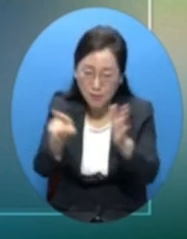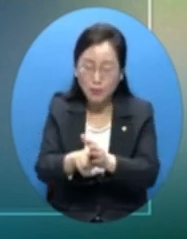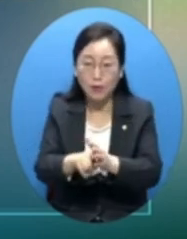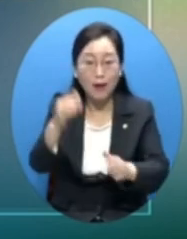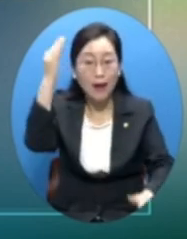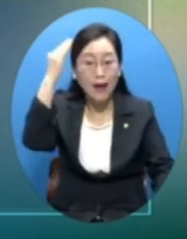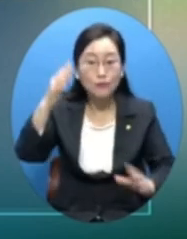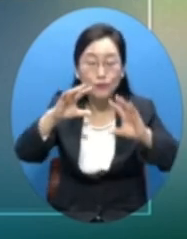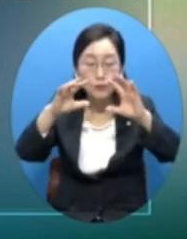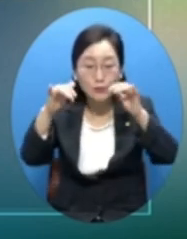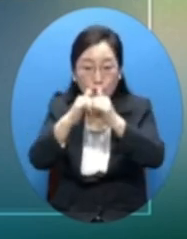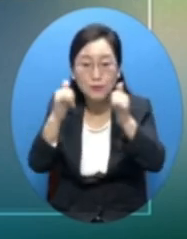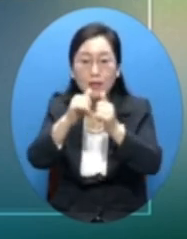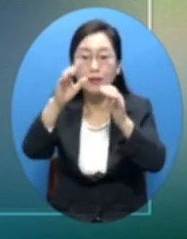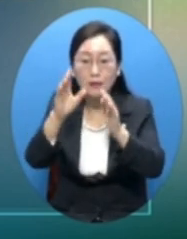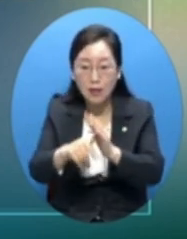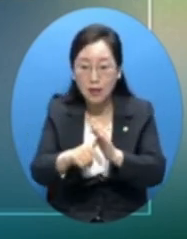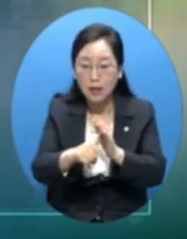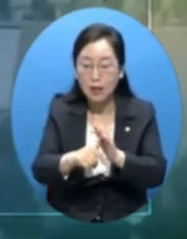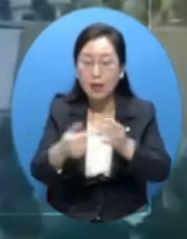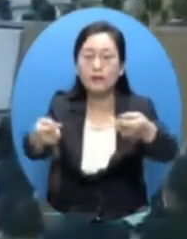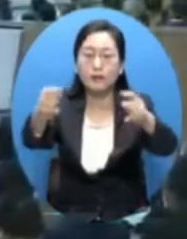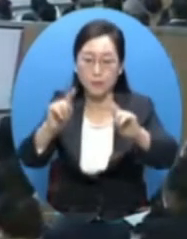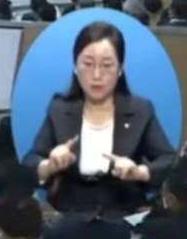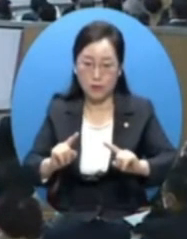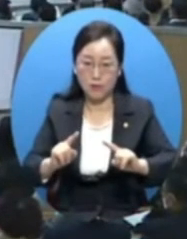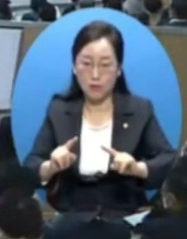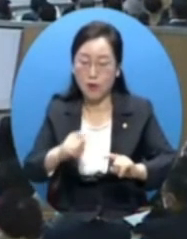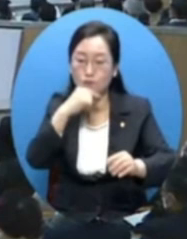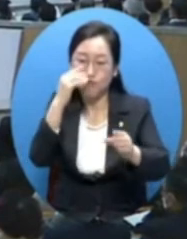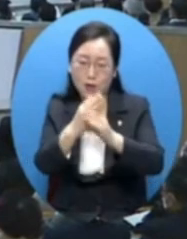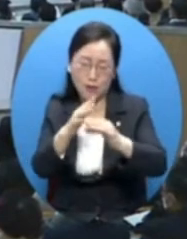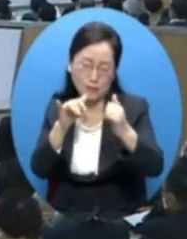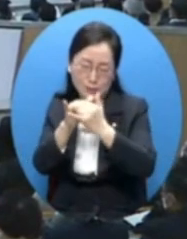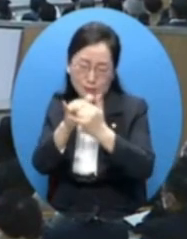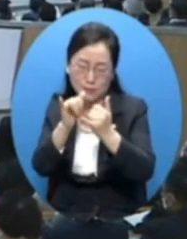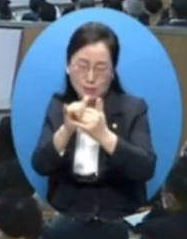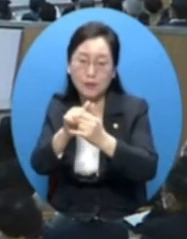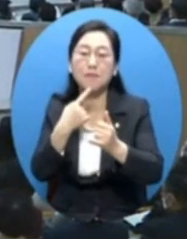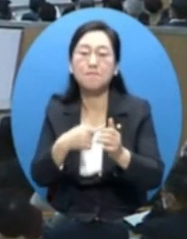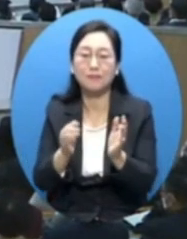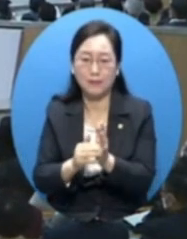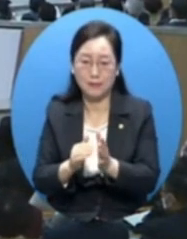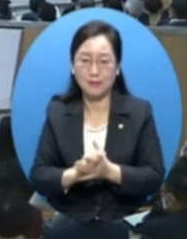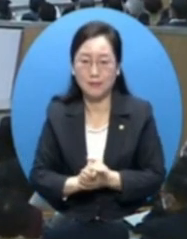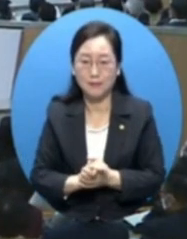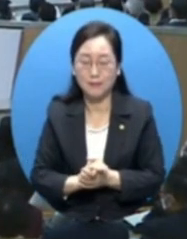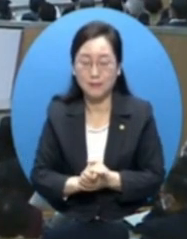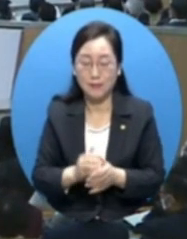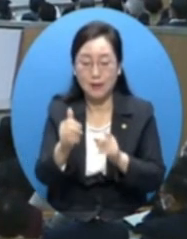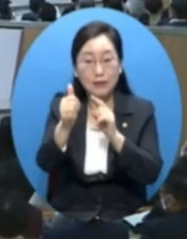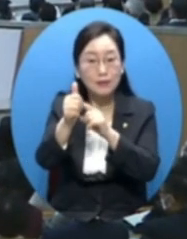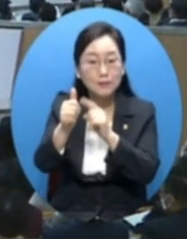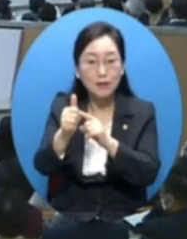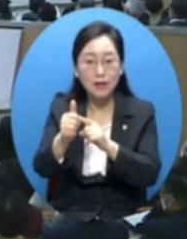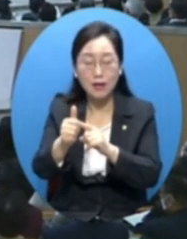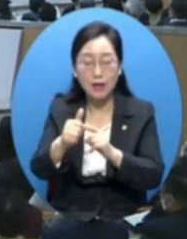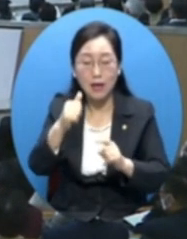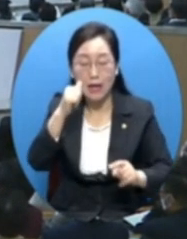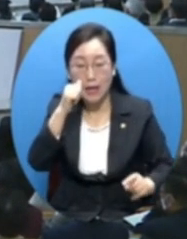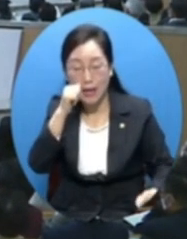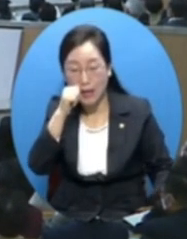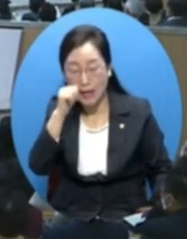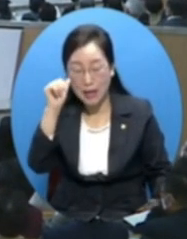때 와서 우리나라를 지키기 위해서 싸운 북한과 싸운 그런 용사입니다. 아베베 비킬라는 에티오피아 수도